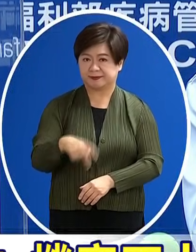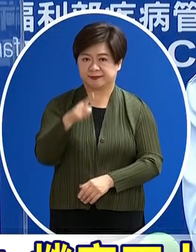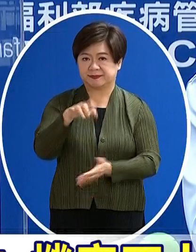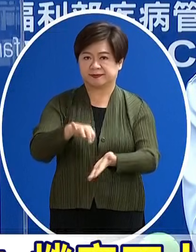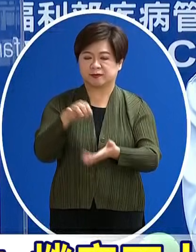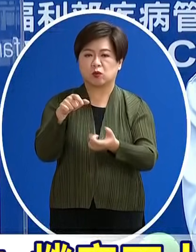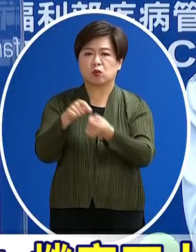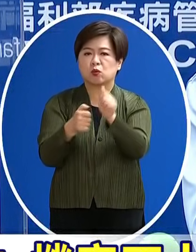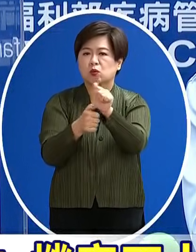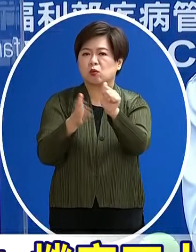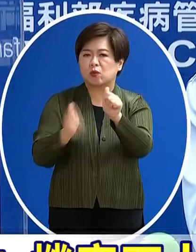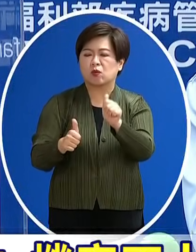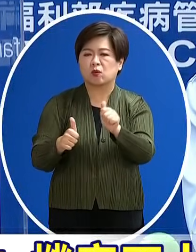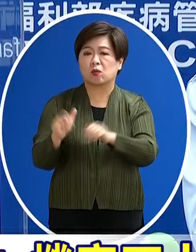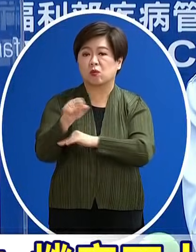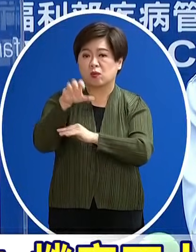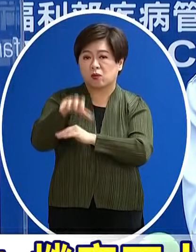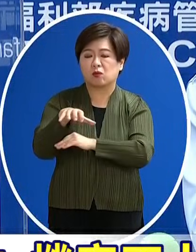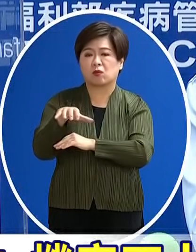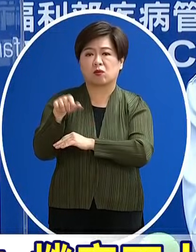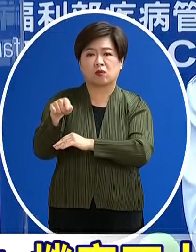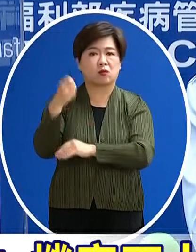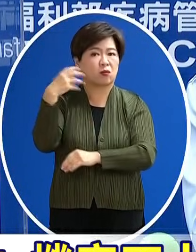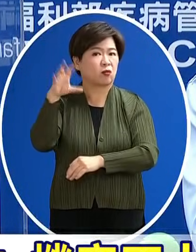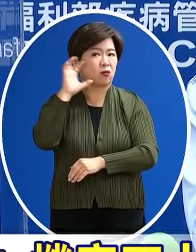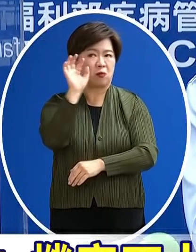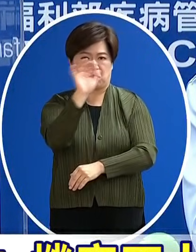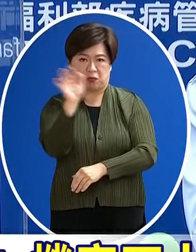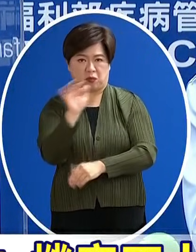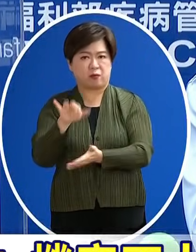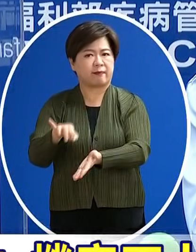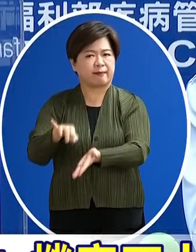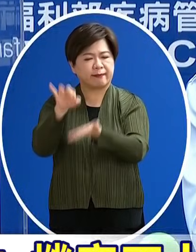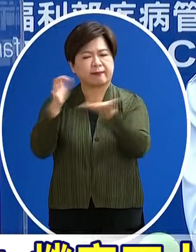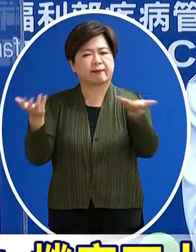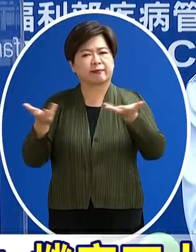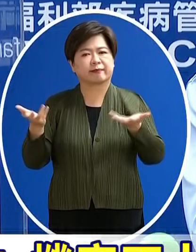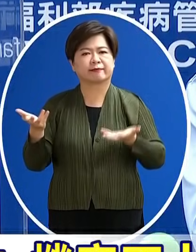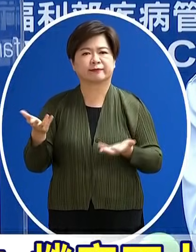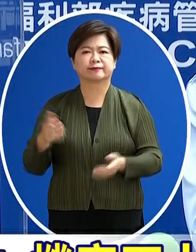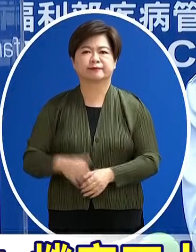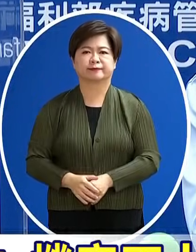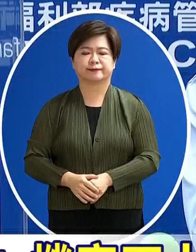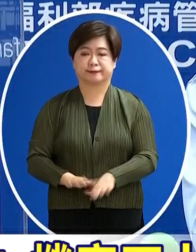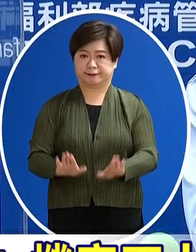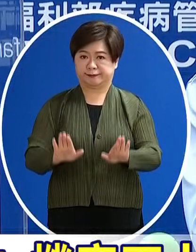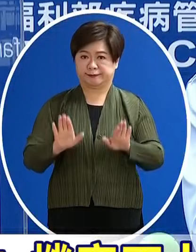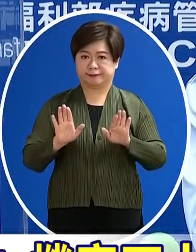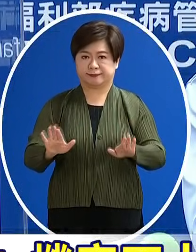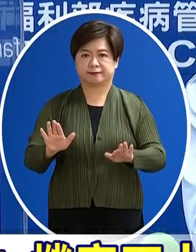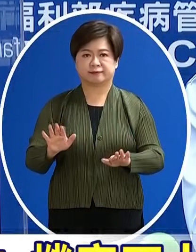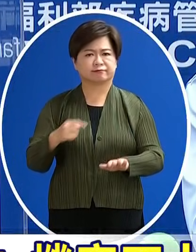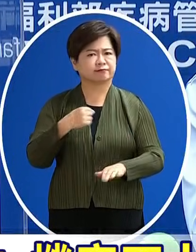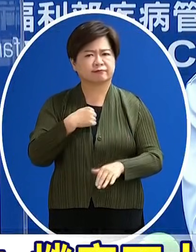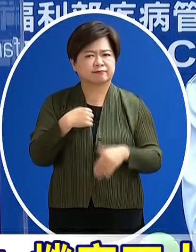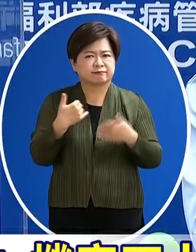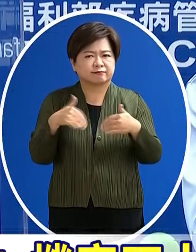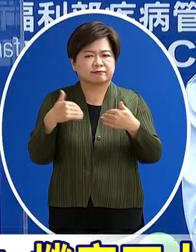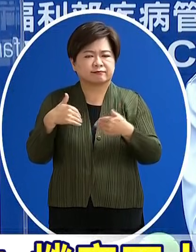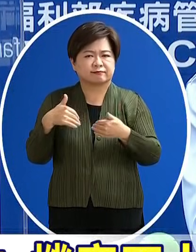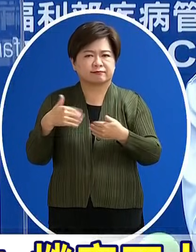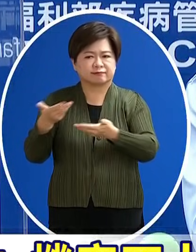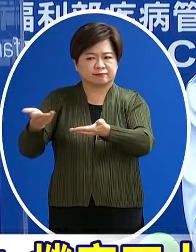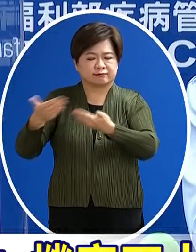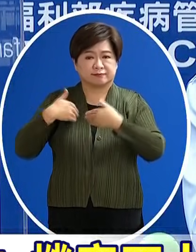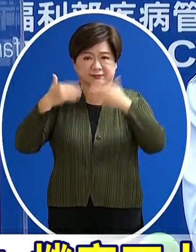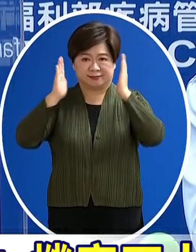副总统这边办公室，他有个新闻稿有讲到这件事情。那我们现在还没有接收到正式的一些